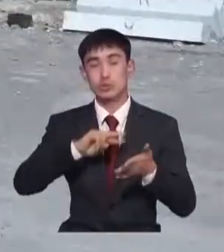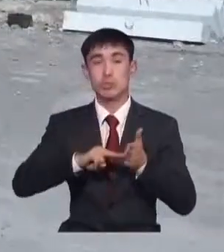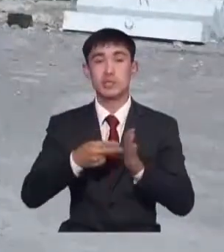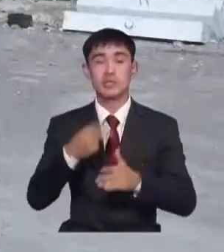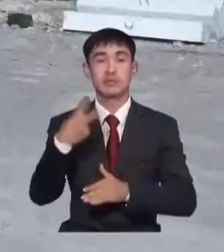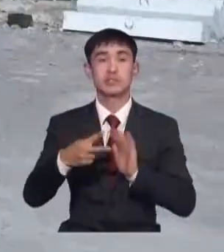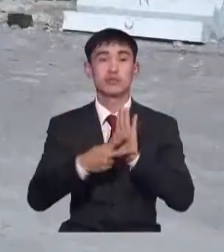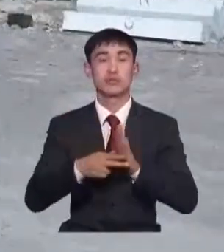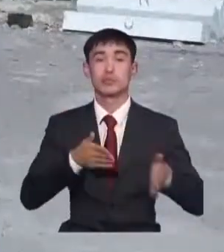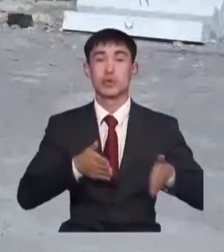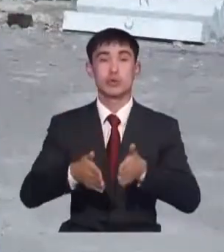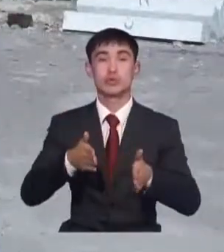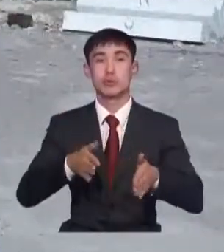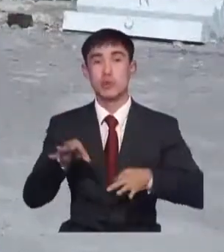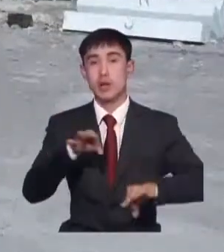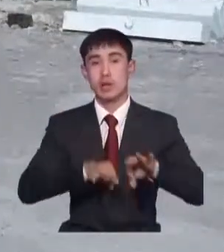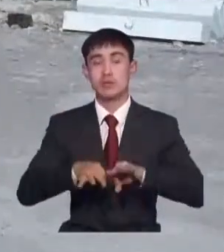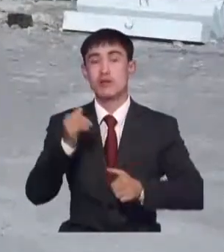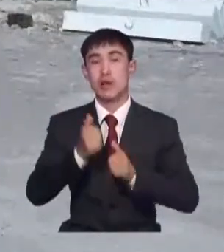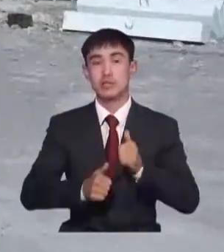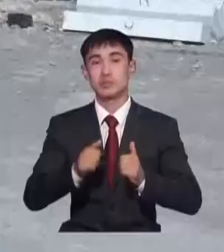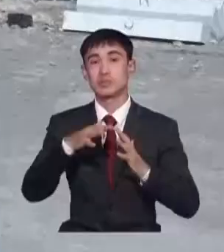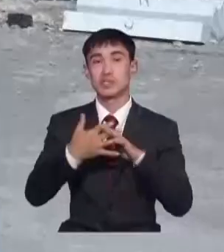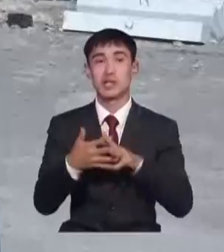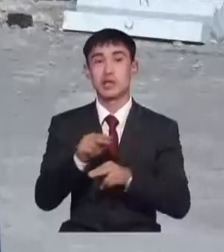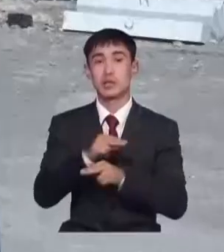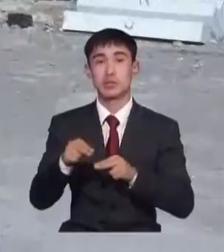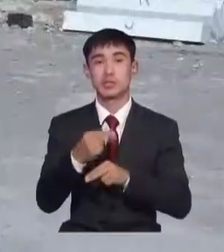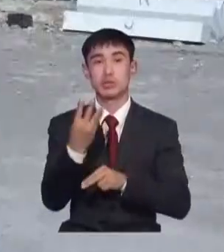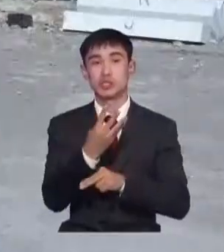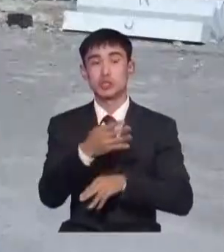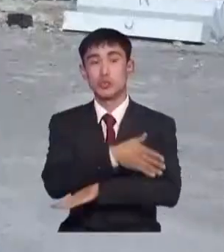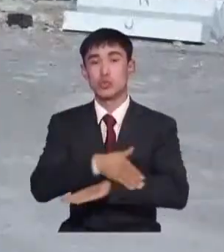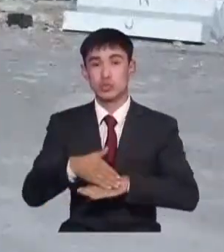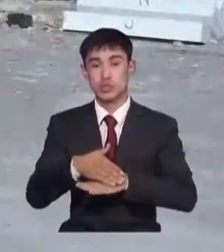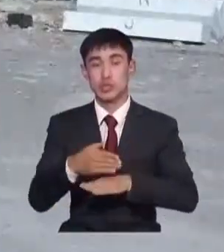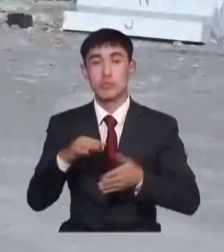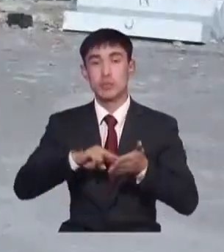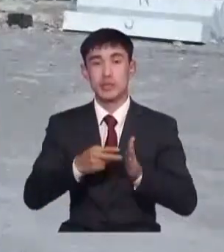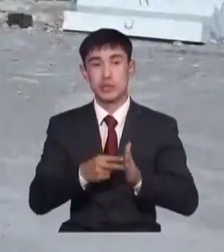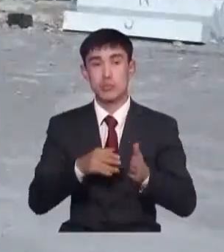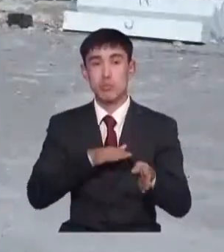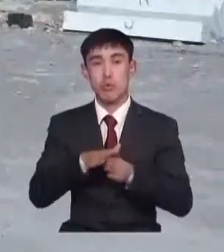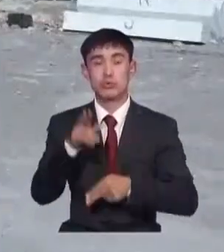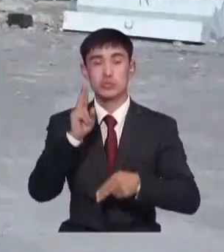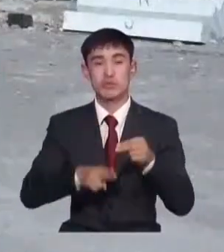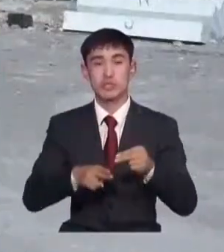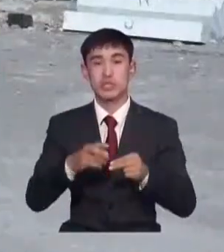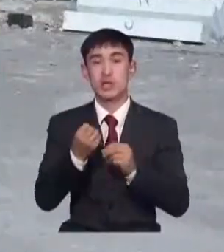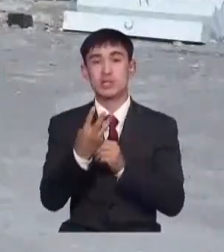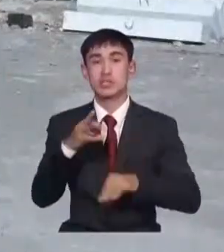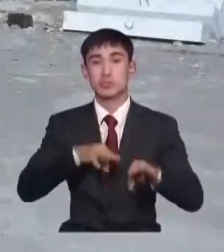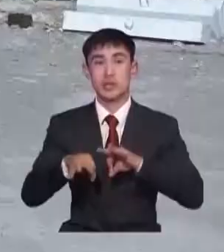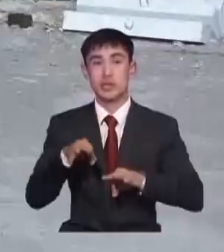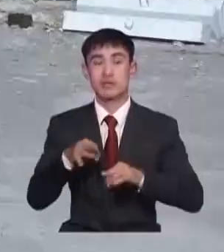запланировано 28 дорожных проектов, и в каждом селе отремонтированы по 4 улицы. Мы планируем полностью завершить 13